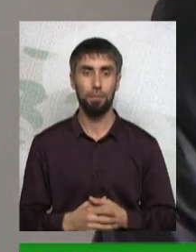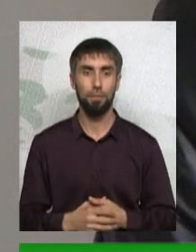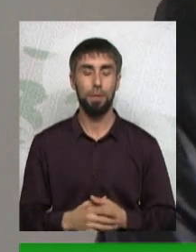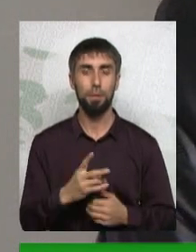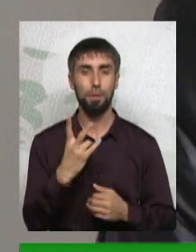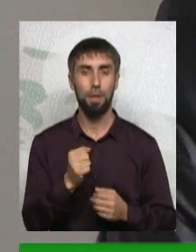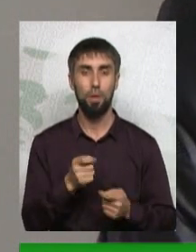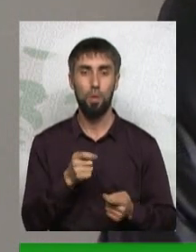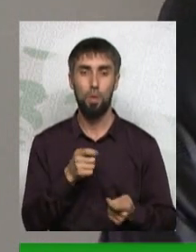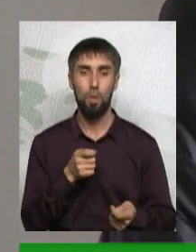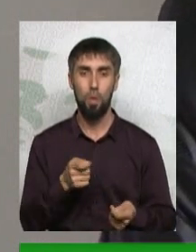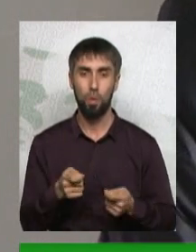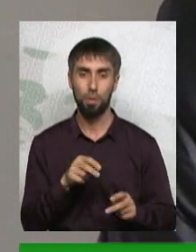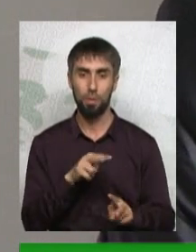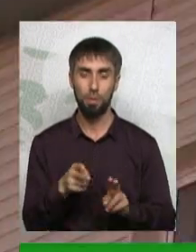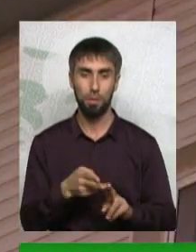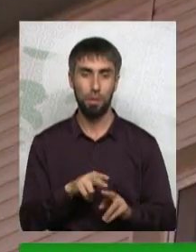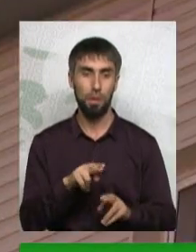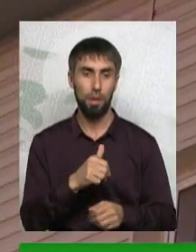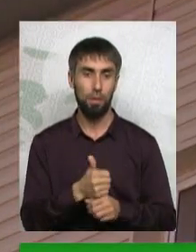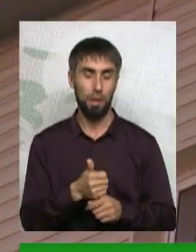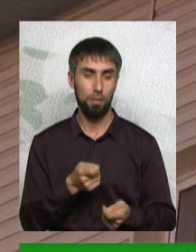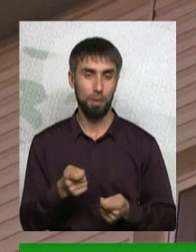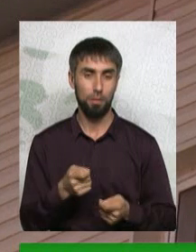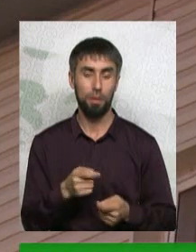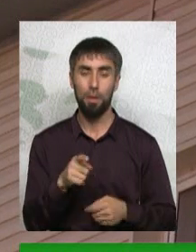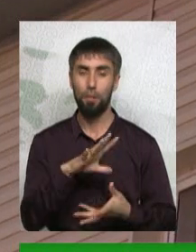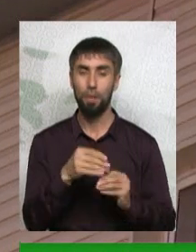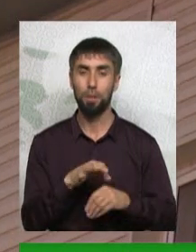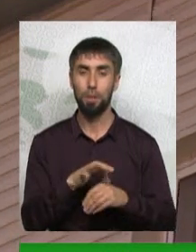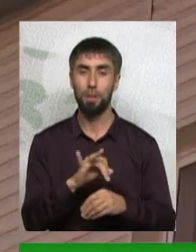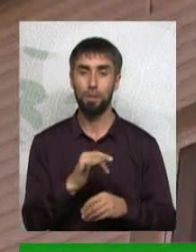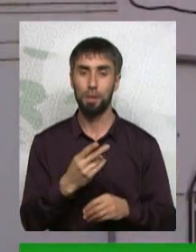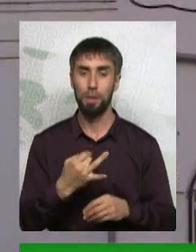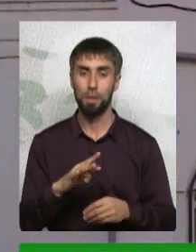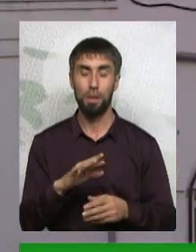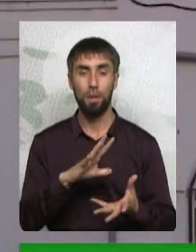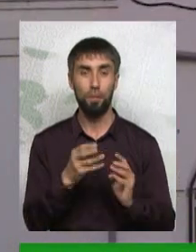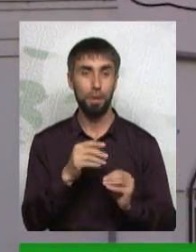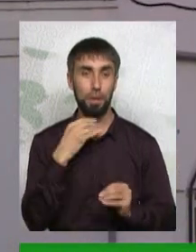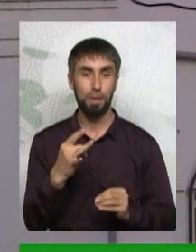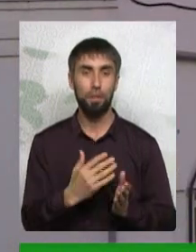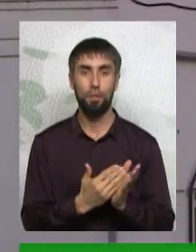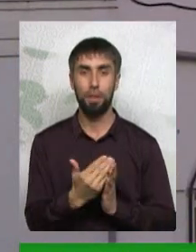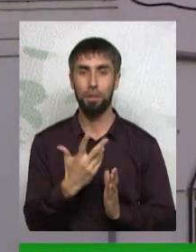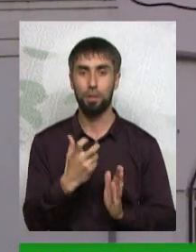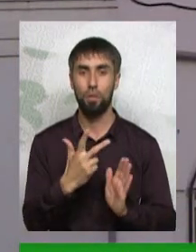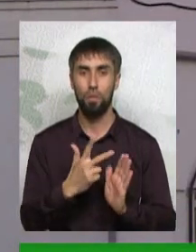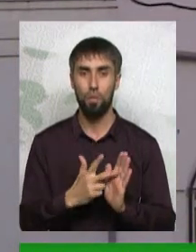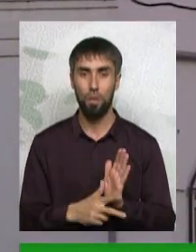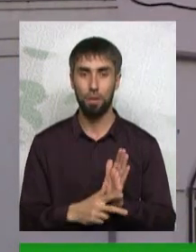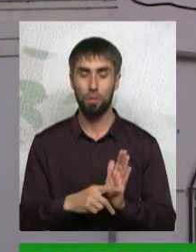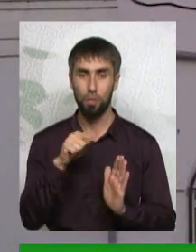контроле у главы администрации, эта работа стоит. По итогам проведенной инвентаризации всего в регионе свыше